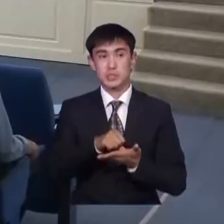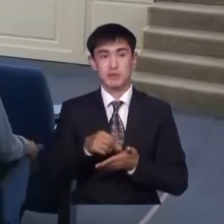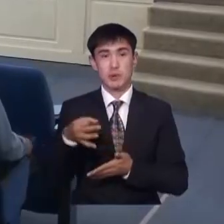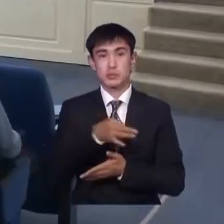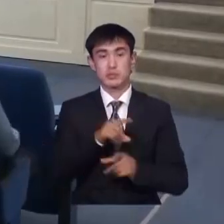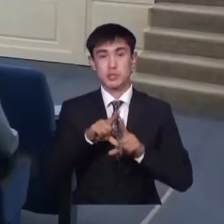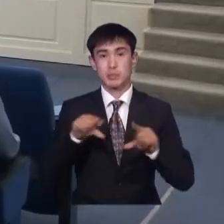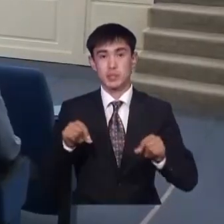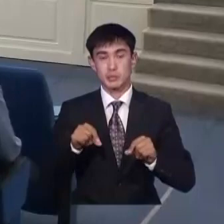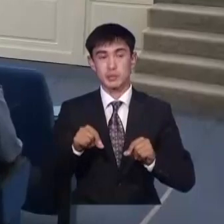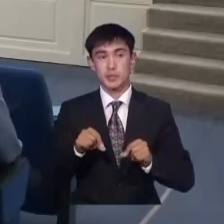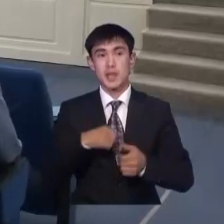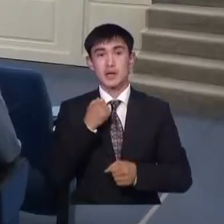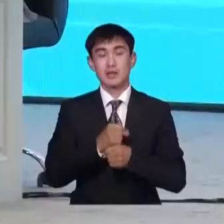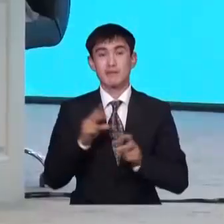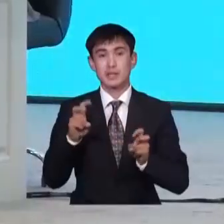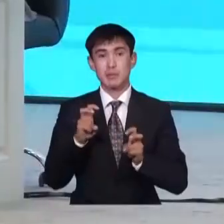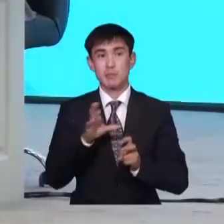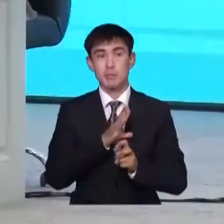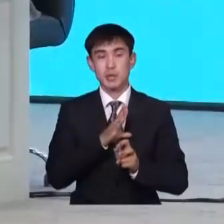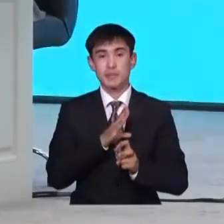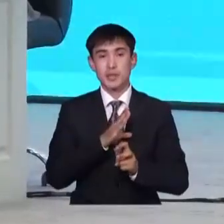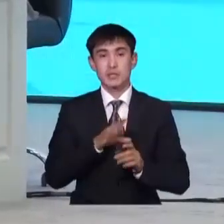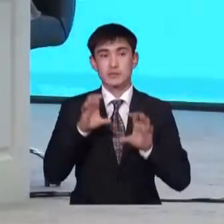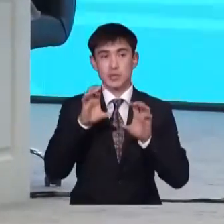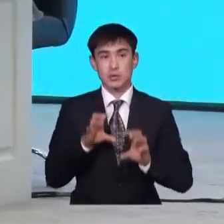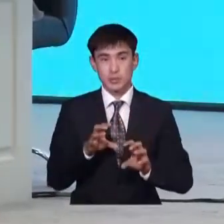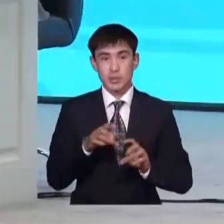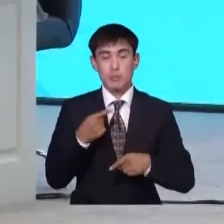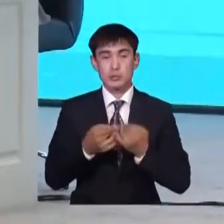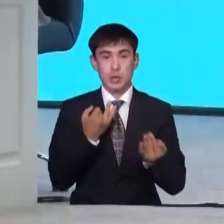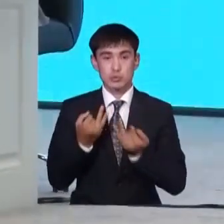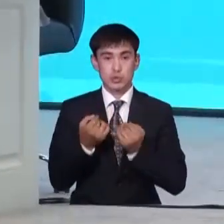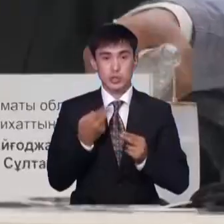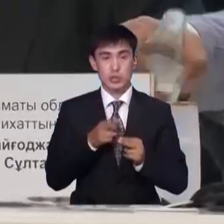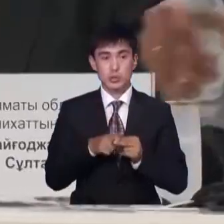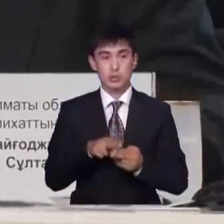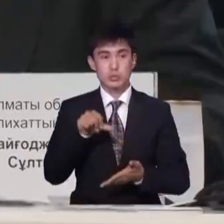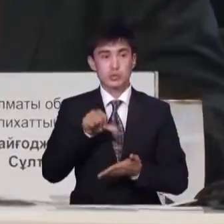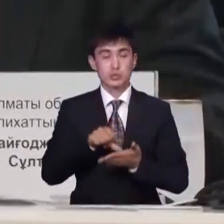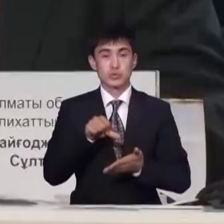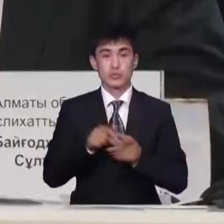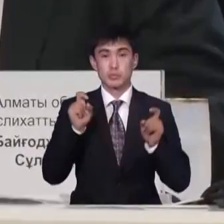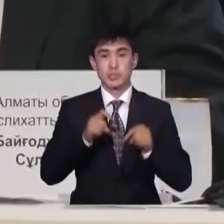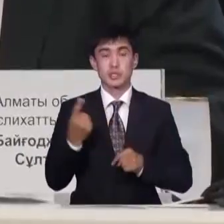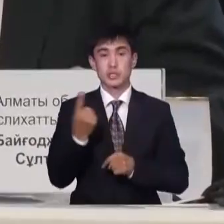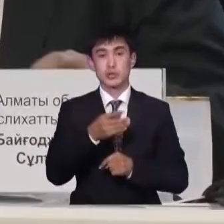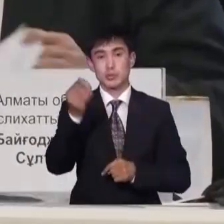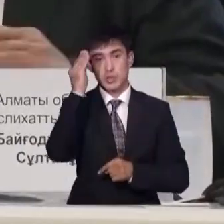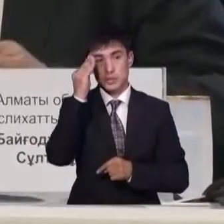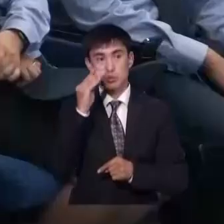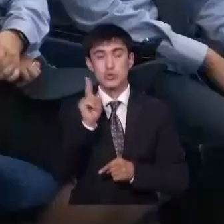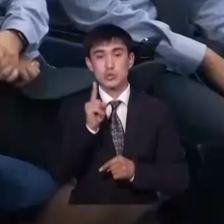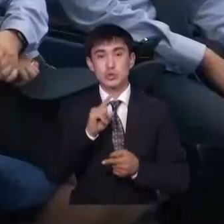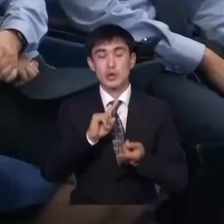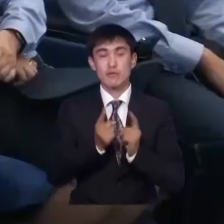областного департамента, где главной темой стали новеллы в законодательстве, после обсуждения которых присутствующие пришли к единому мнению о том,